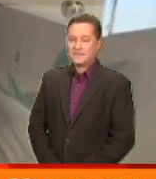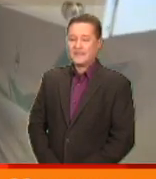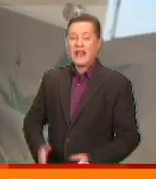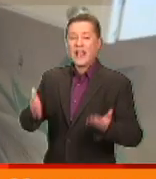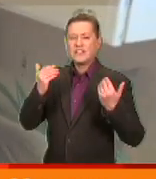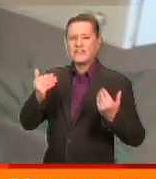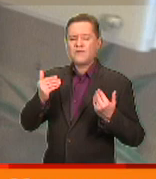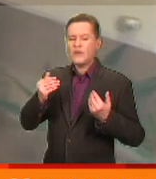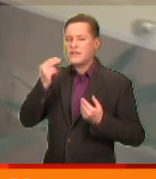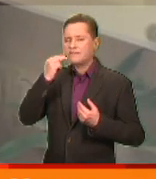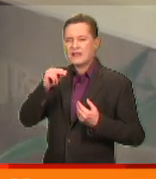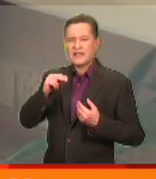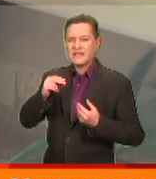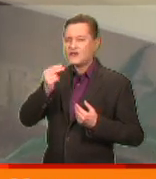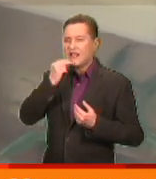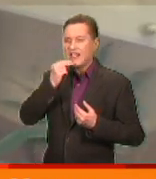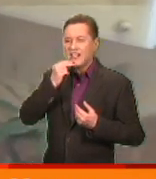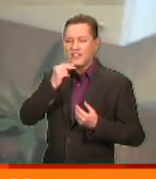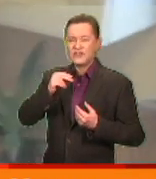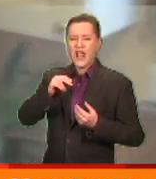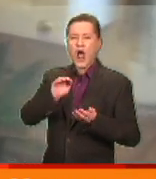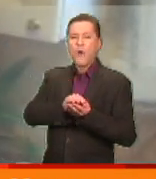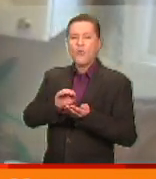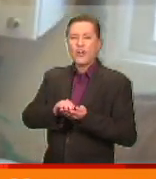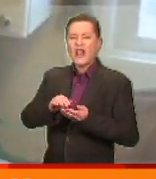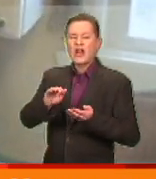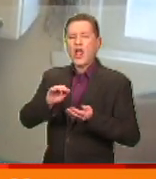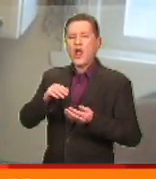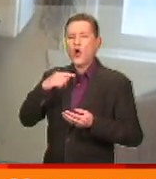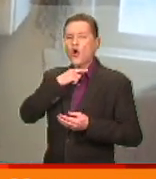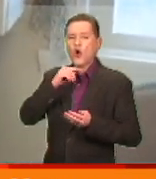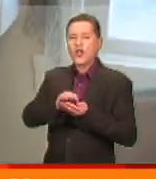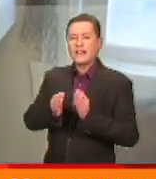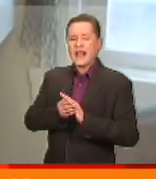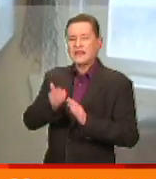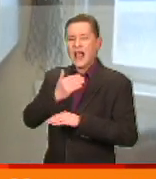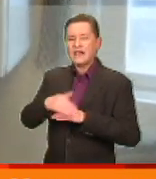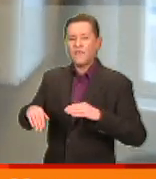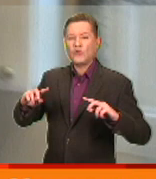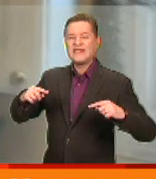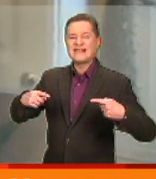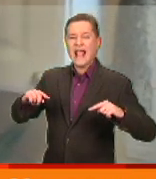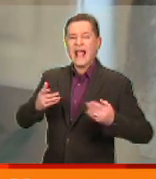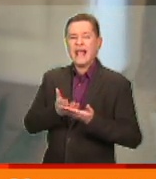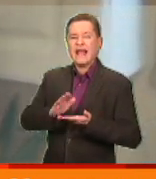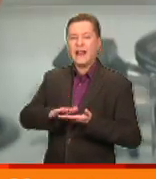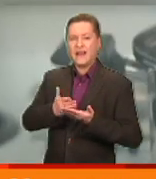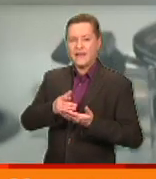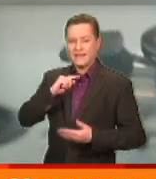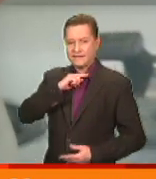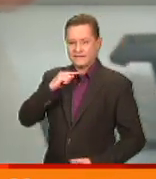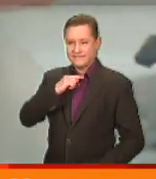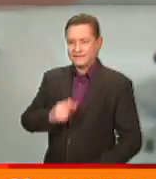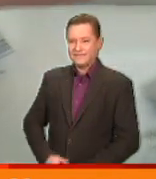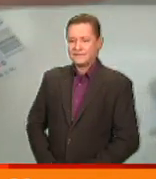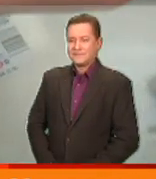Сьогодні класична їжа. Смачнющі бургери, ось котлети, а там на вулиці на них чекає гриль.